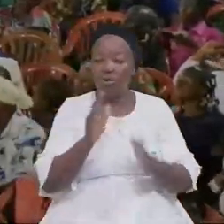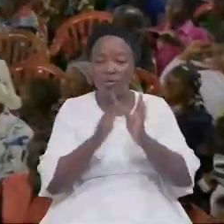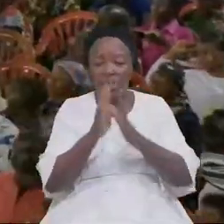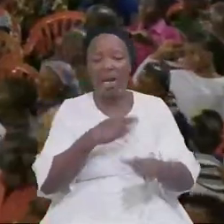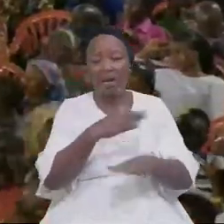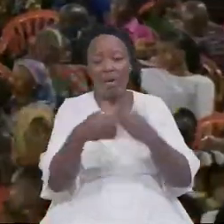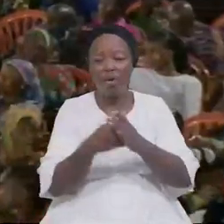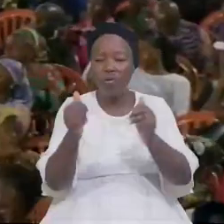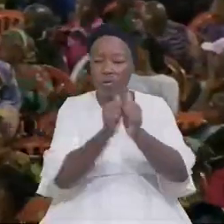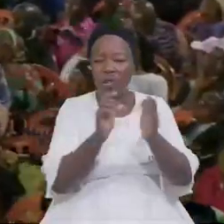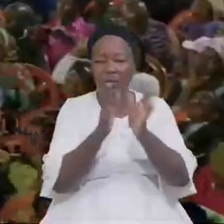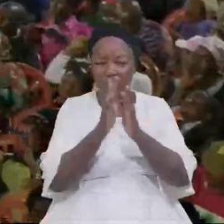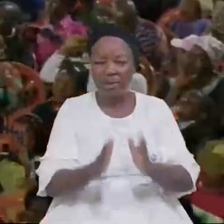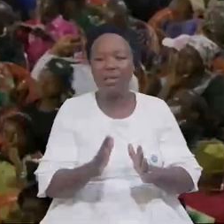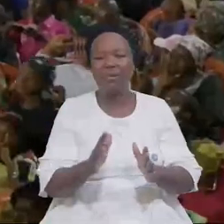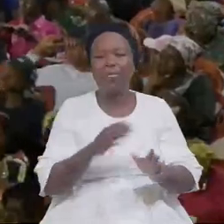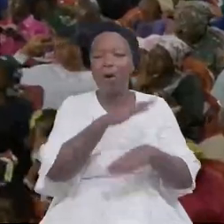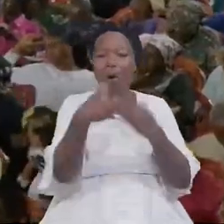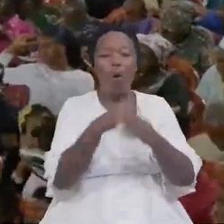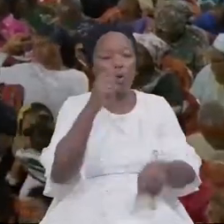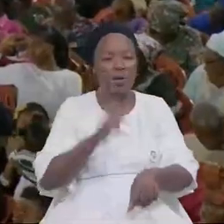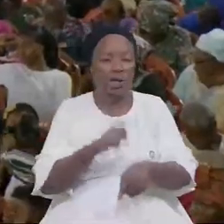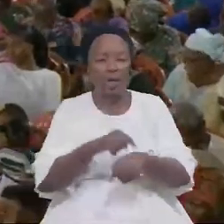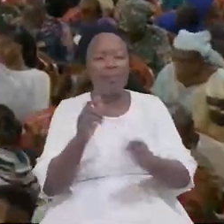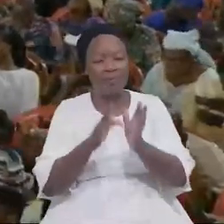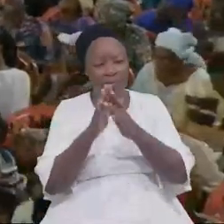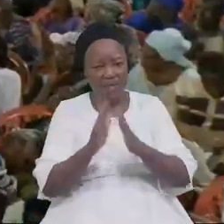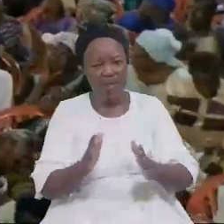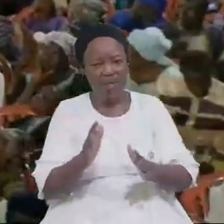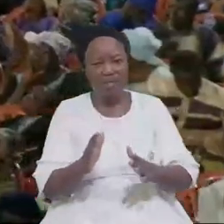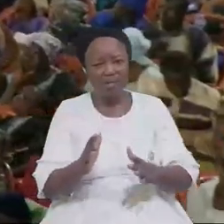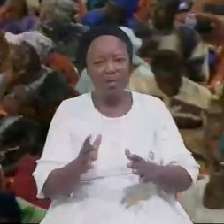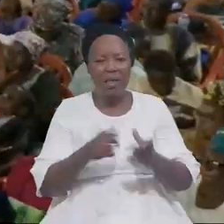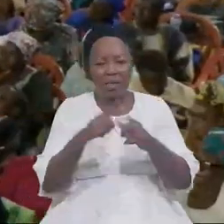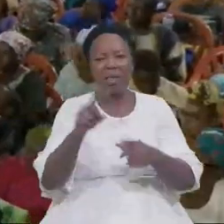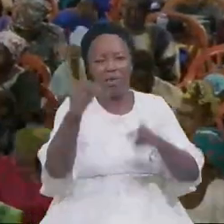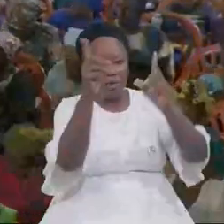chrétien entier, un chrétien de tous les temps, alors tu viens à Christ.